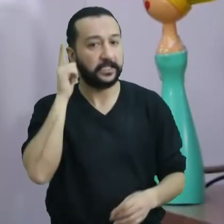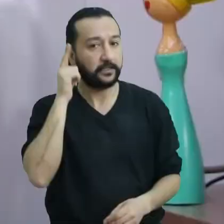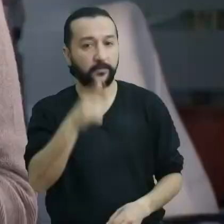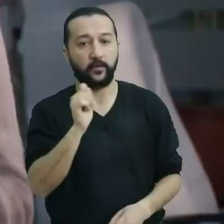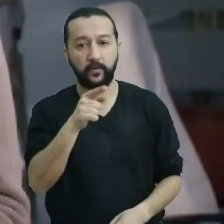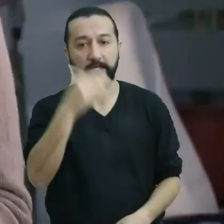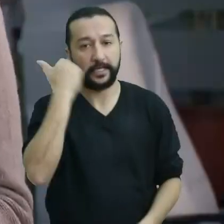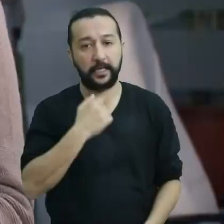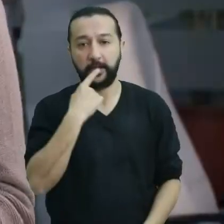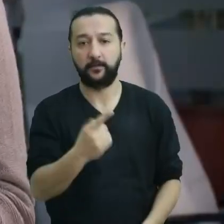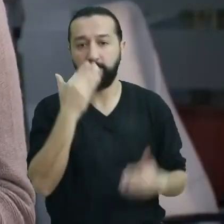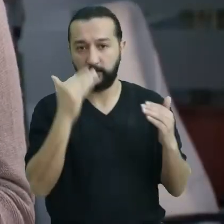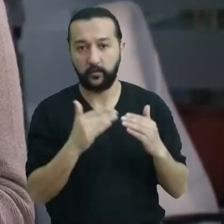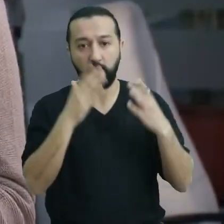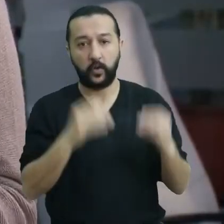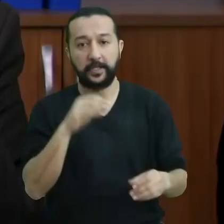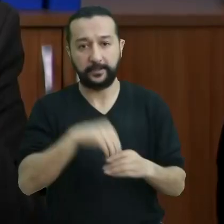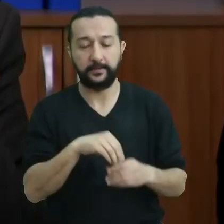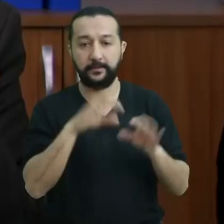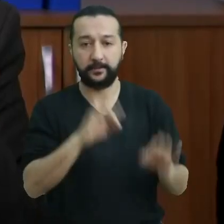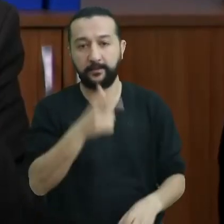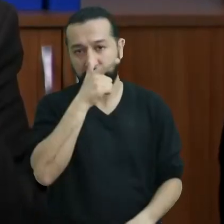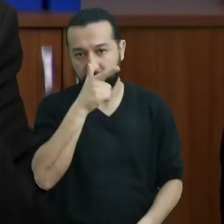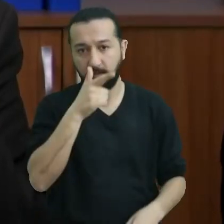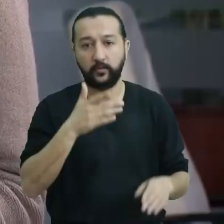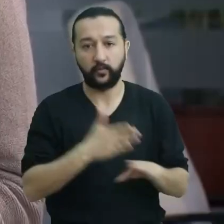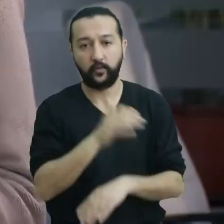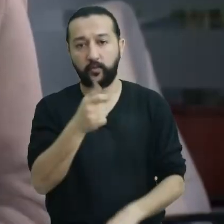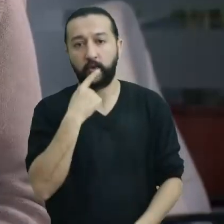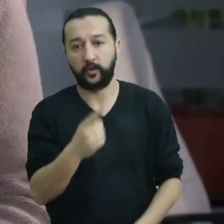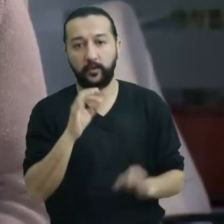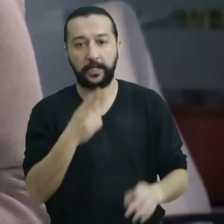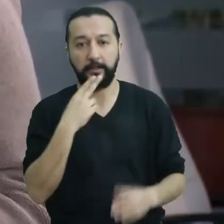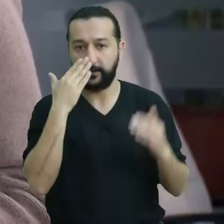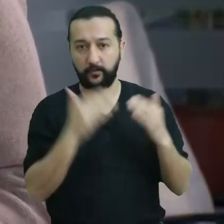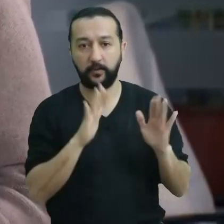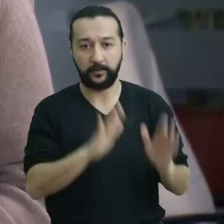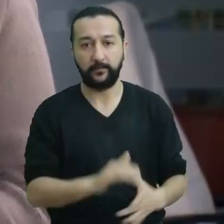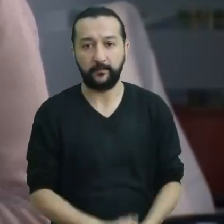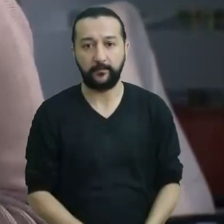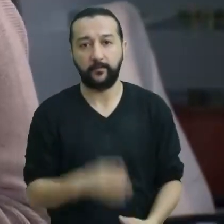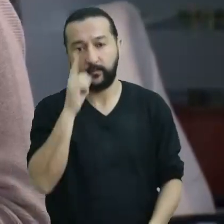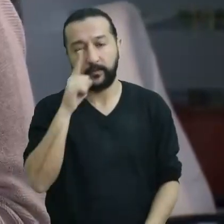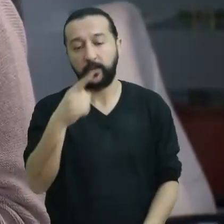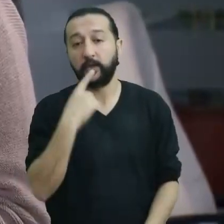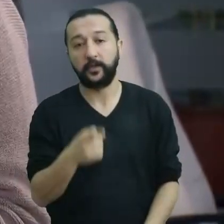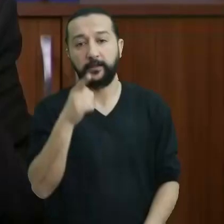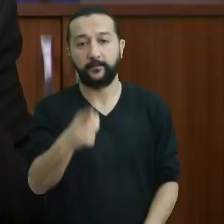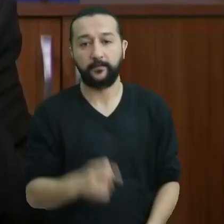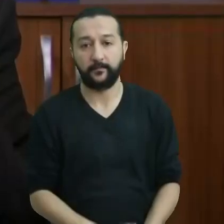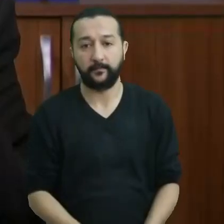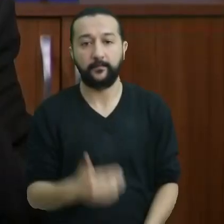Çarşamba günleri yalan söylemek zorunda oldukları için perşembe günü doğruyu söylüyorlar. Bu kadına uyuyor. Müdür bey bir de siz